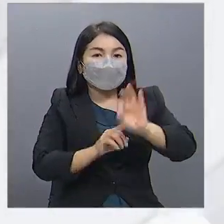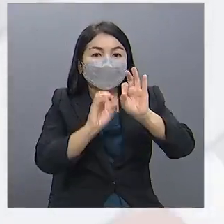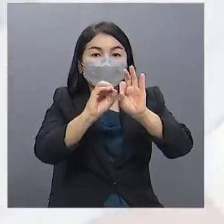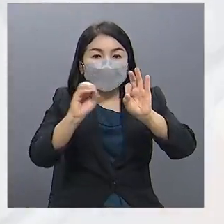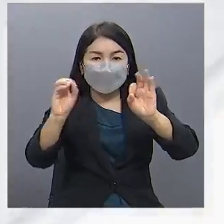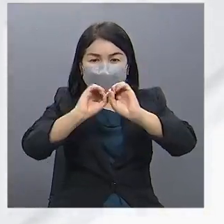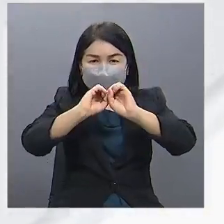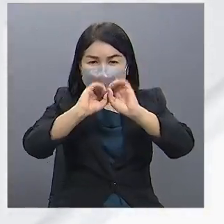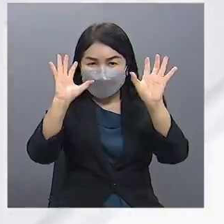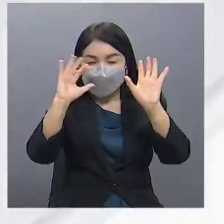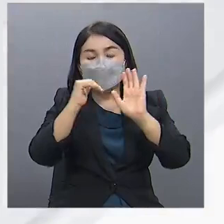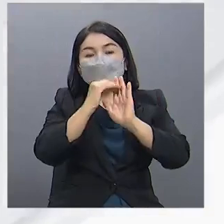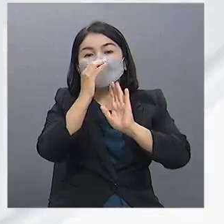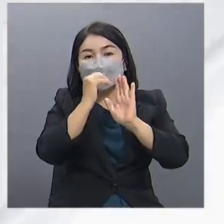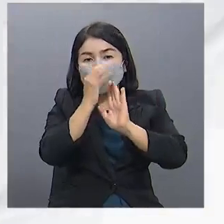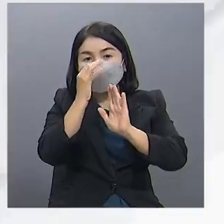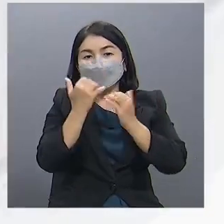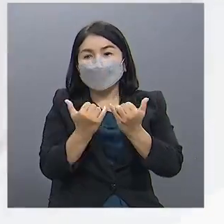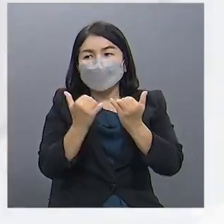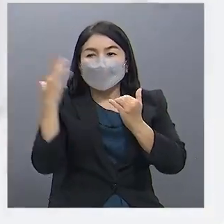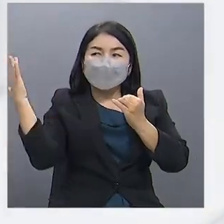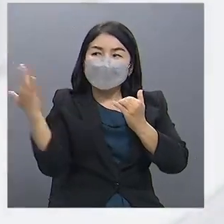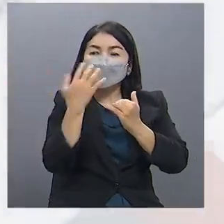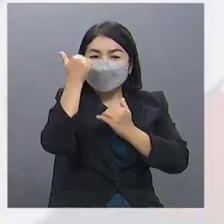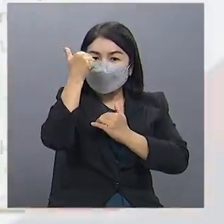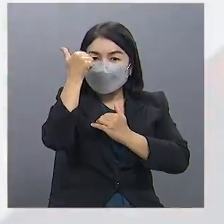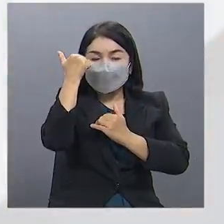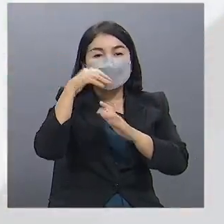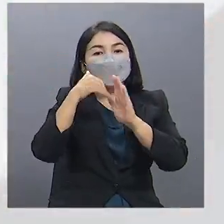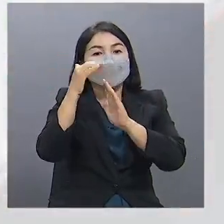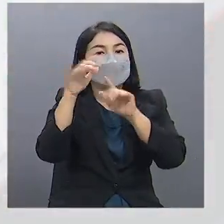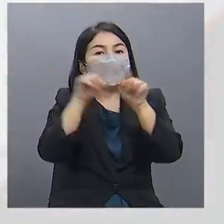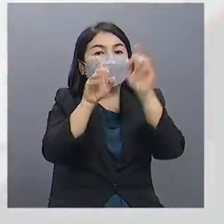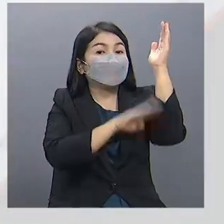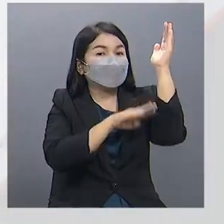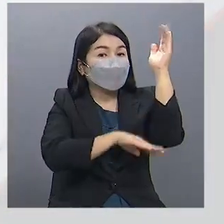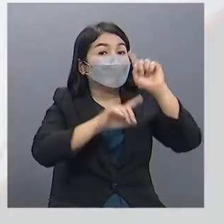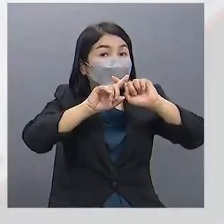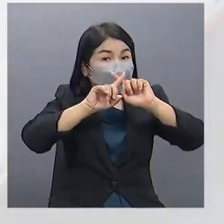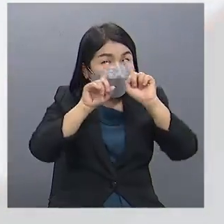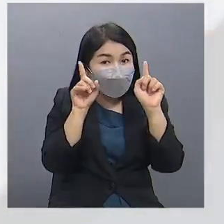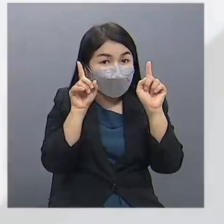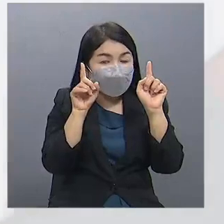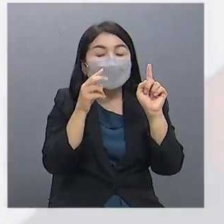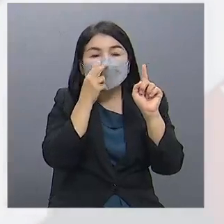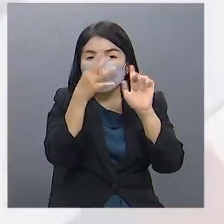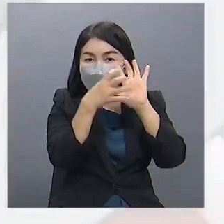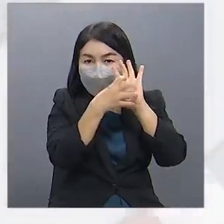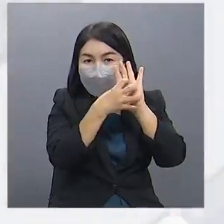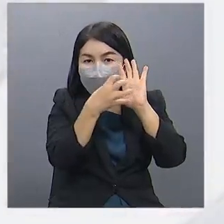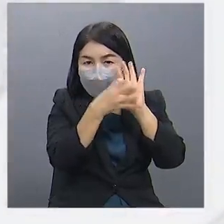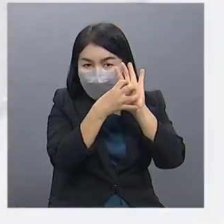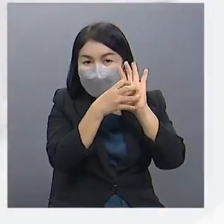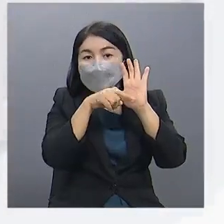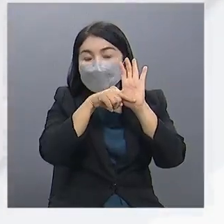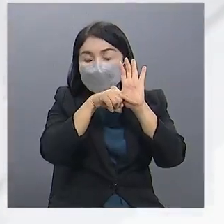ณภาพอากาศยังอยู่ในเกณฑ์ดีถึงดีมากนะคะเช่นเดียวกับทางภาคใต้แต่พอดูพื้นที่ตอนกลางของประเทศตะวันออกเฉียงเหนือ